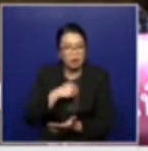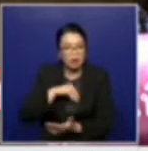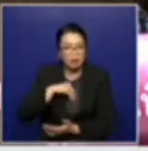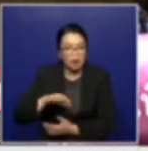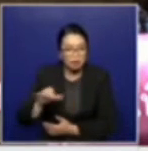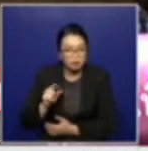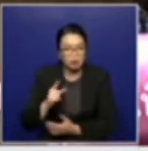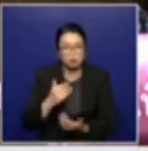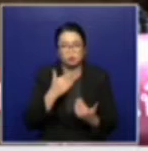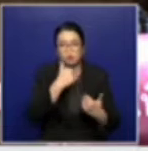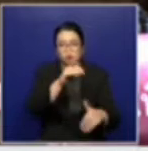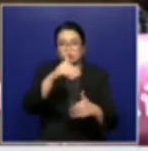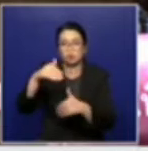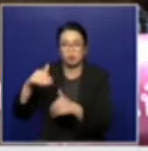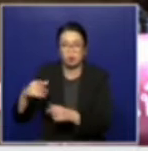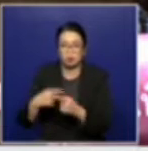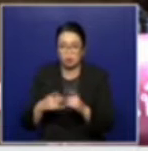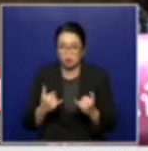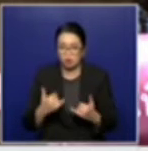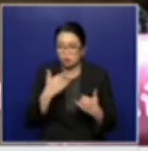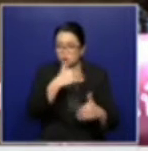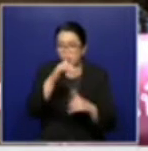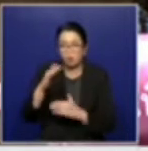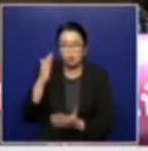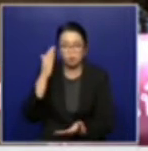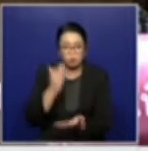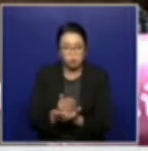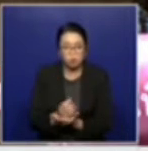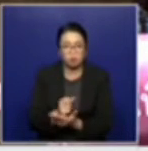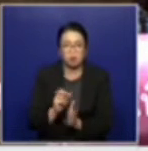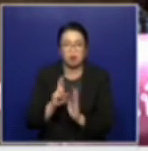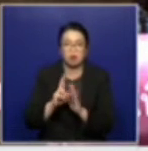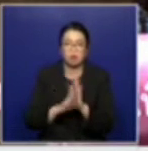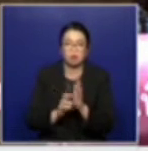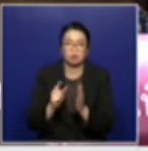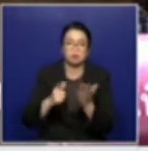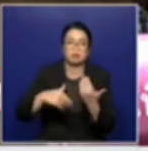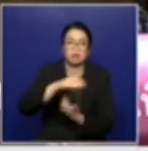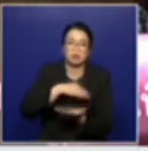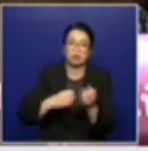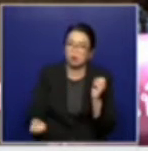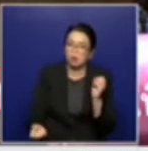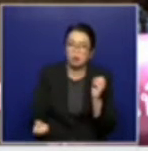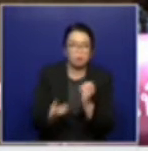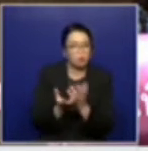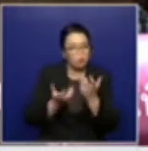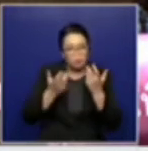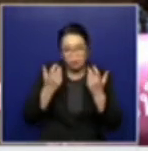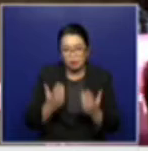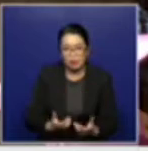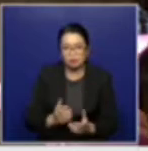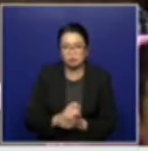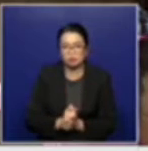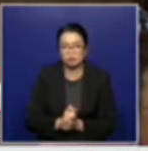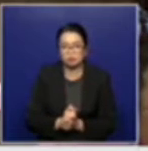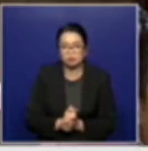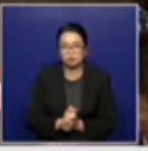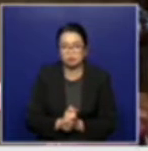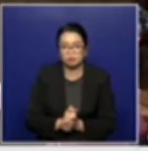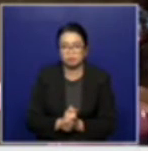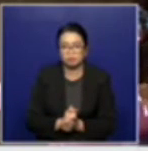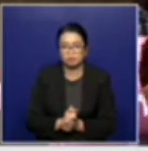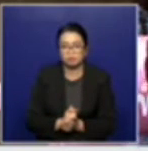ของ GDP ด้วยซ้ำไปดังนั้นระบบเศรษฐกิจของไทยจึงได้รับผลกระทบอย่างต่อเนื่องจากปัจจัยภายนอกอย่างหลีกเลี่ยง